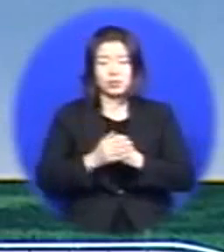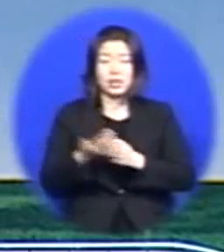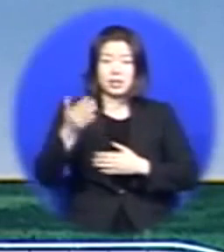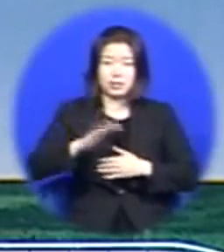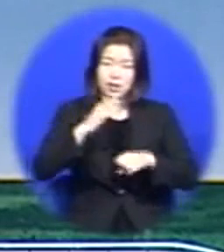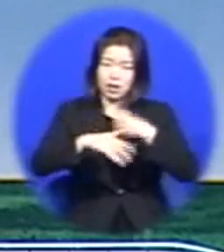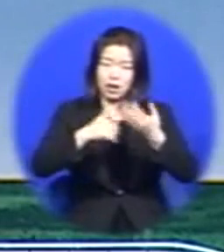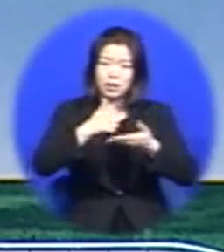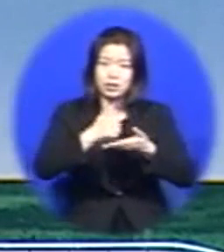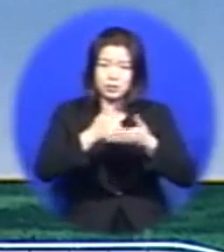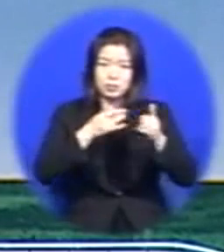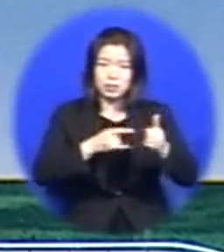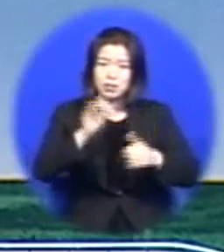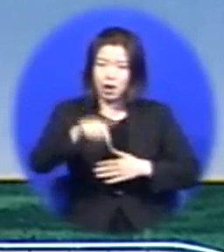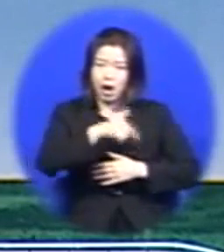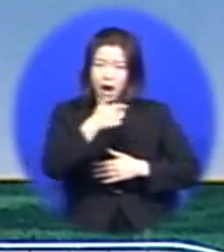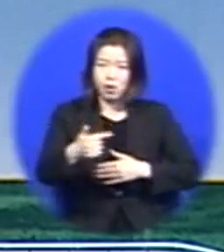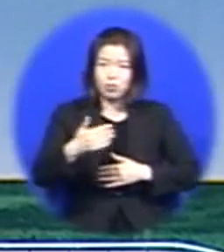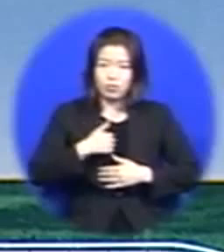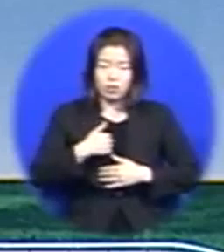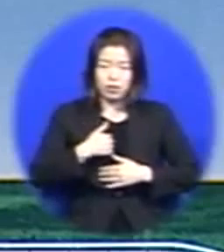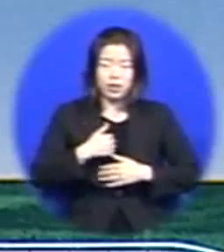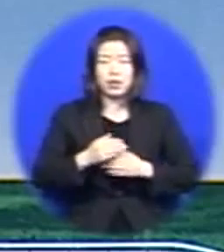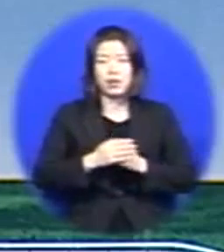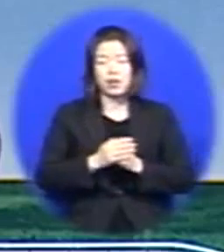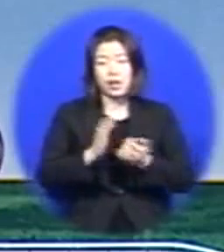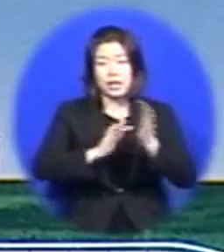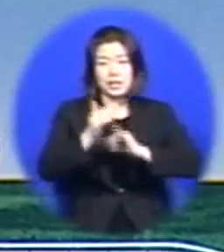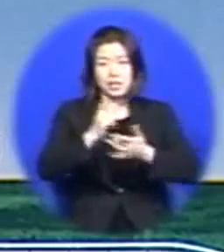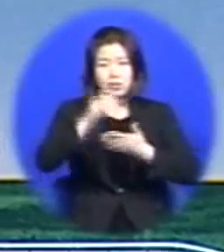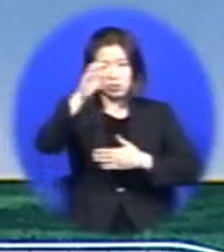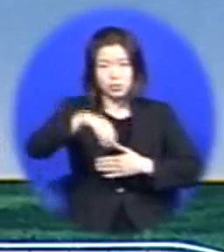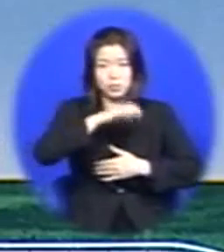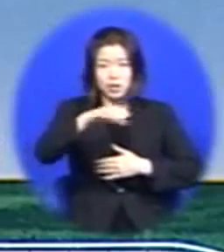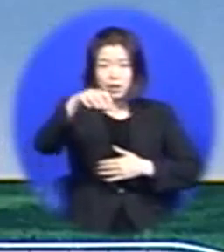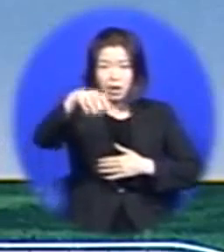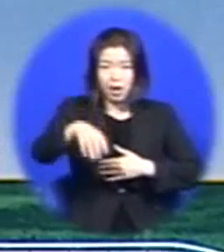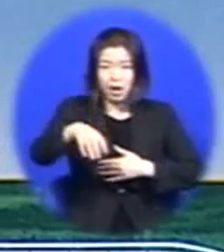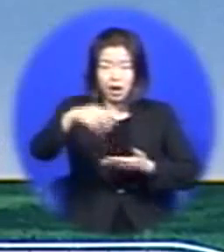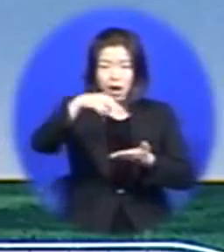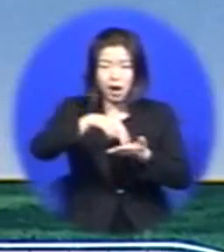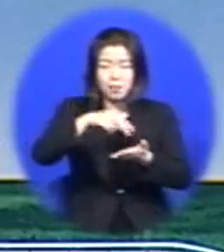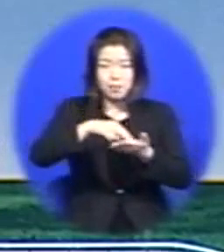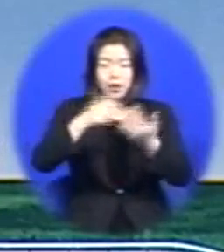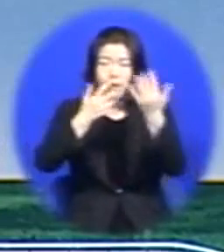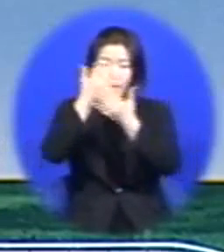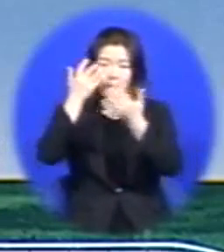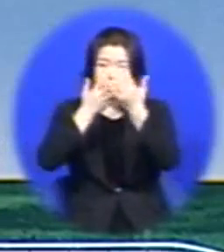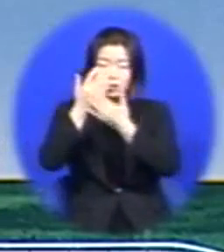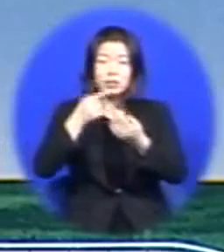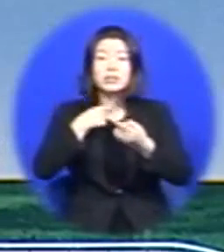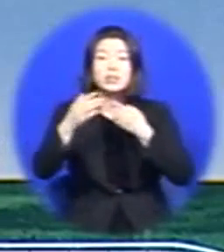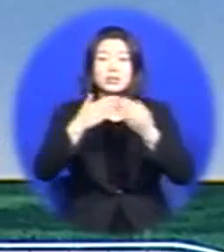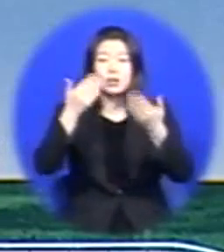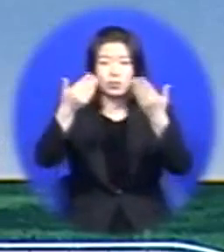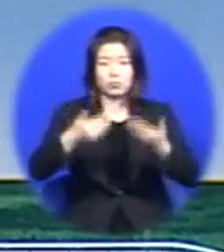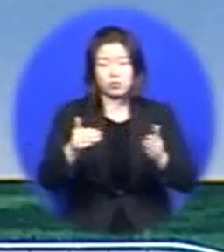그런데 하나님께서 하루는 저에게 예수님의 십자가 앞에 서는 환상과 같은 체험을